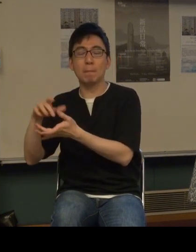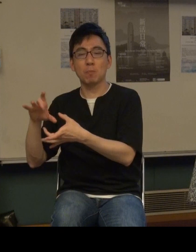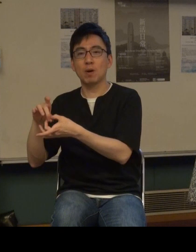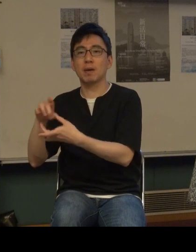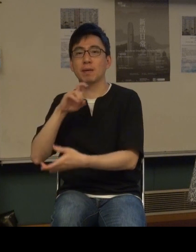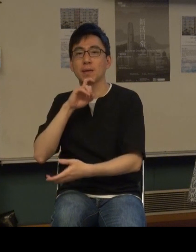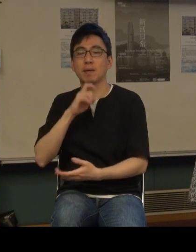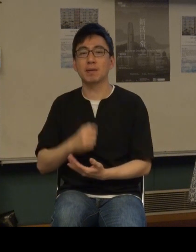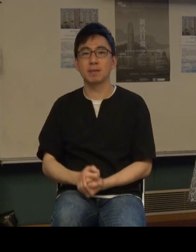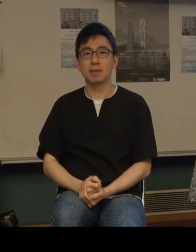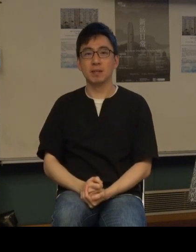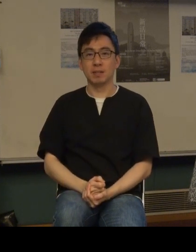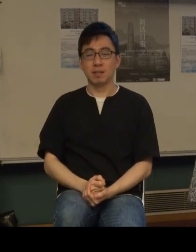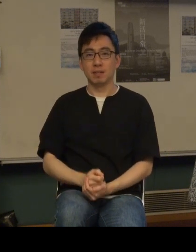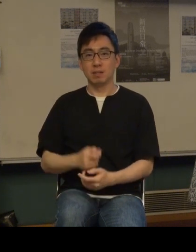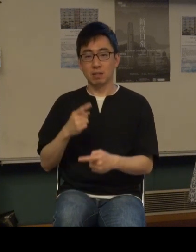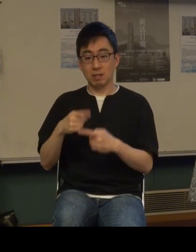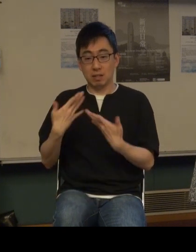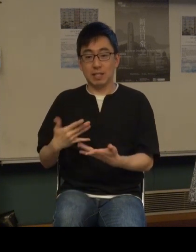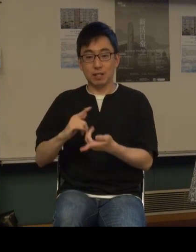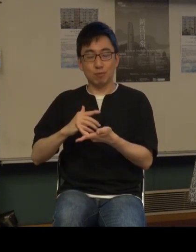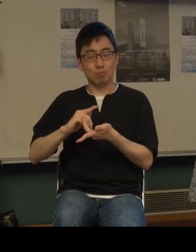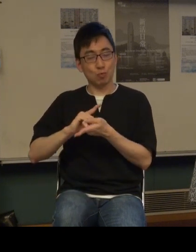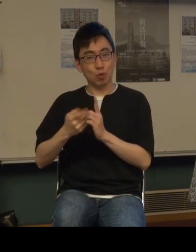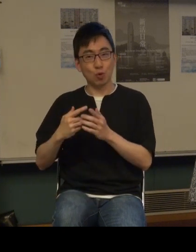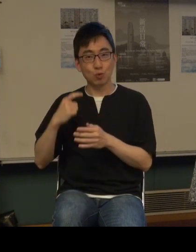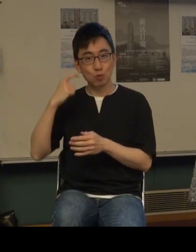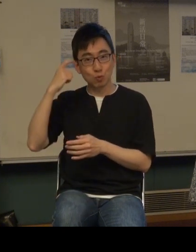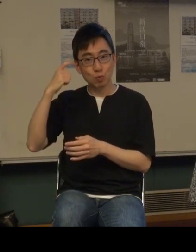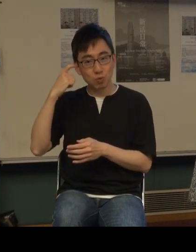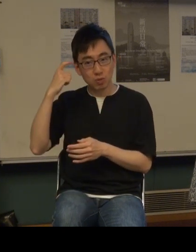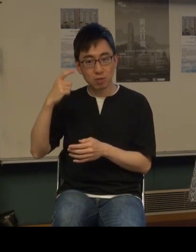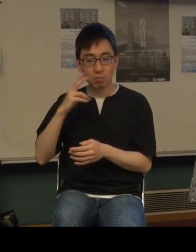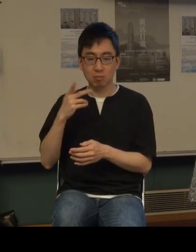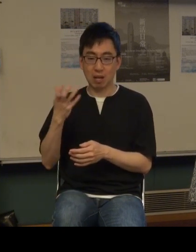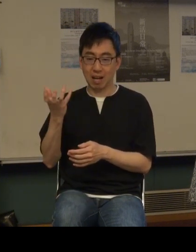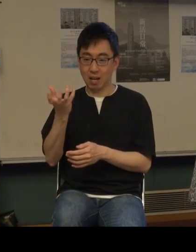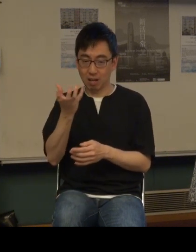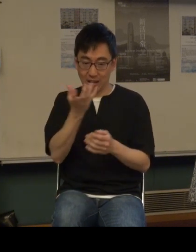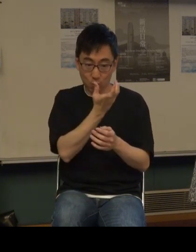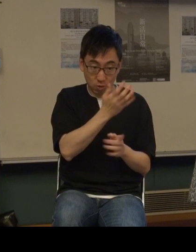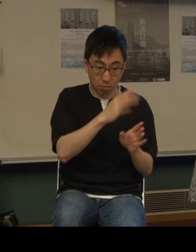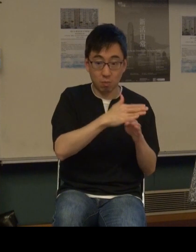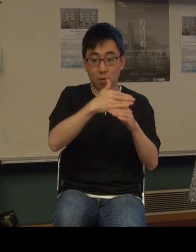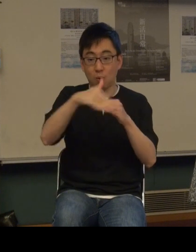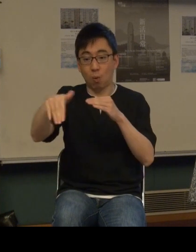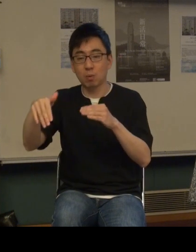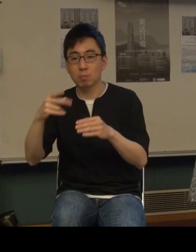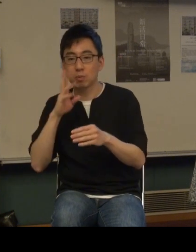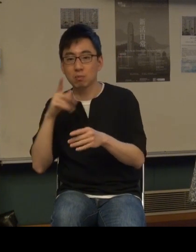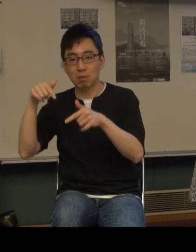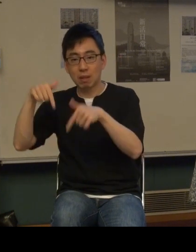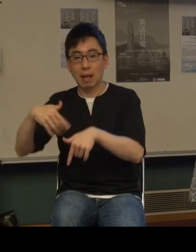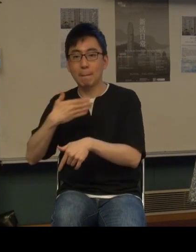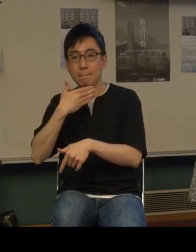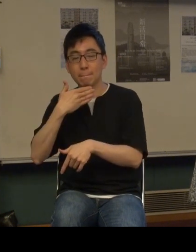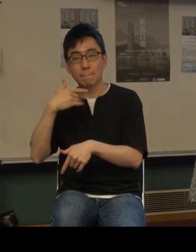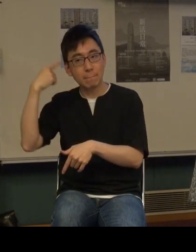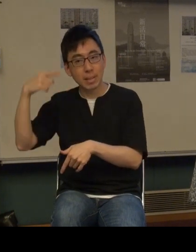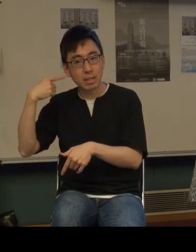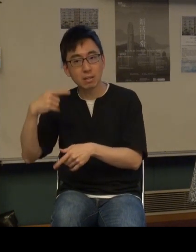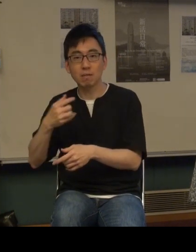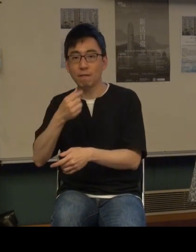開始去講現代主義怎樣在歐洲以外的地方發生，例如在南美洲、在